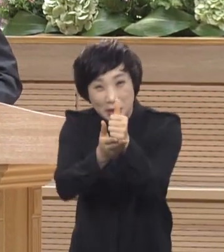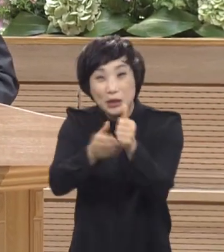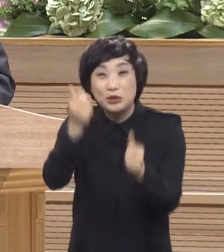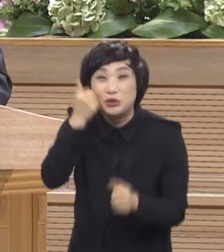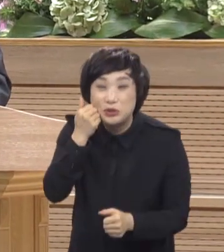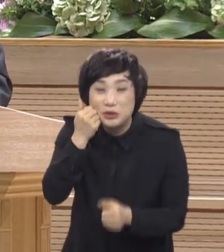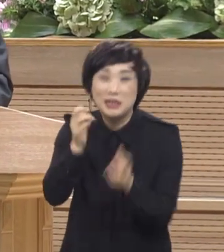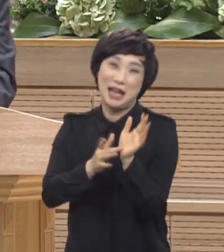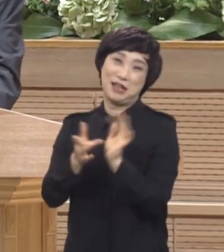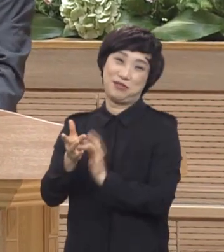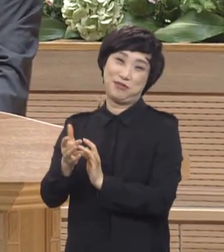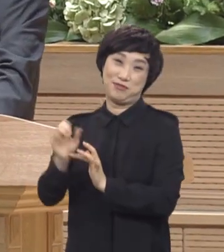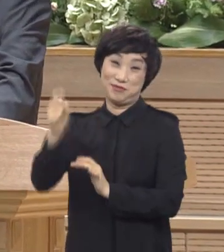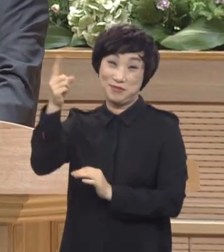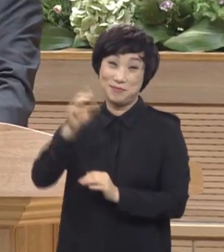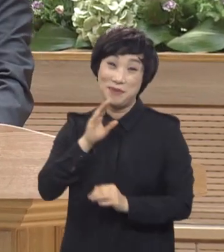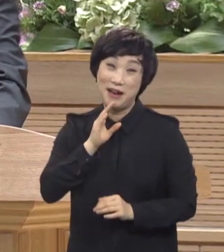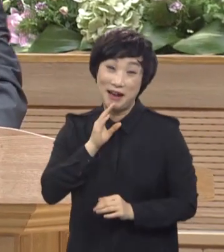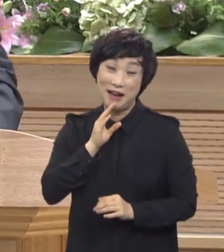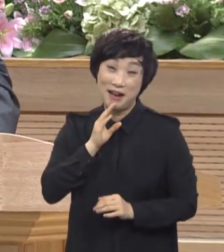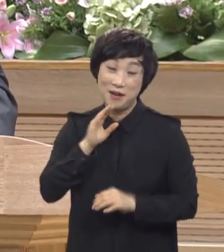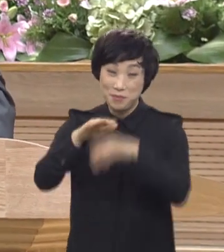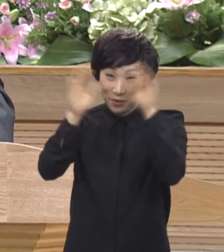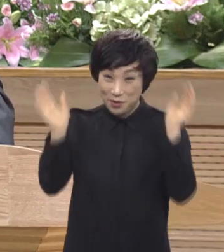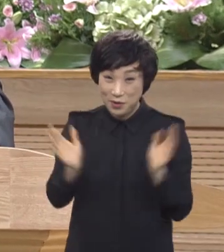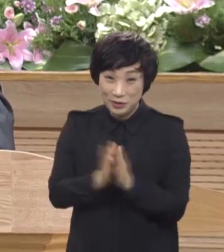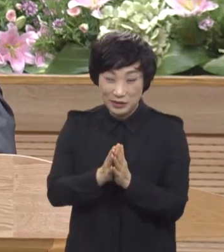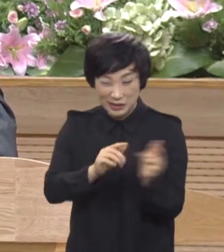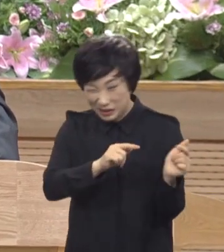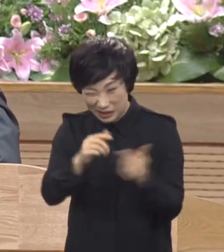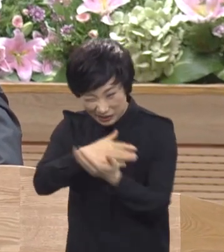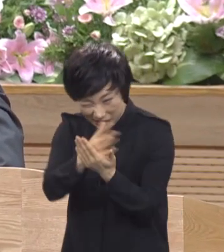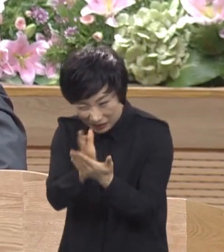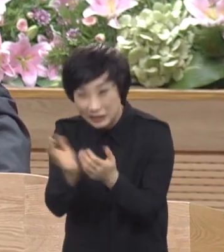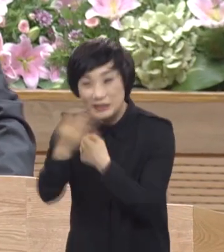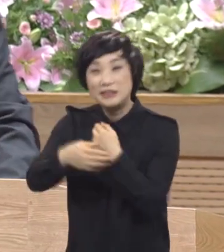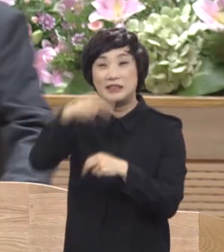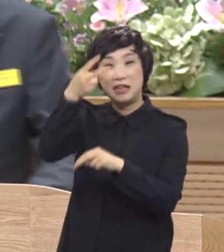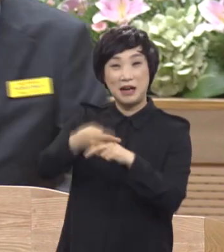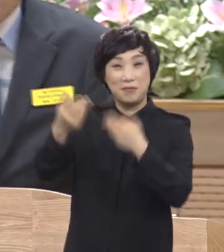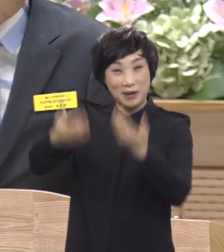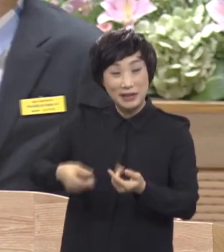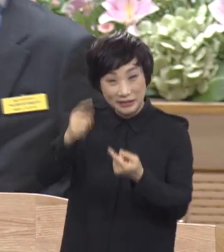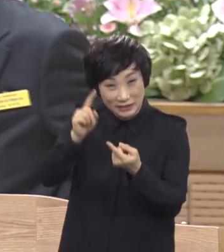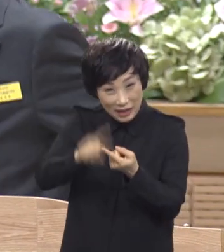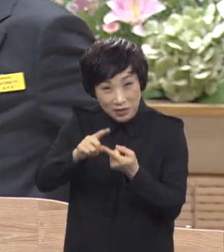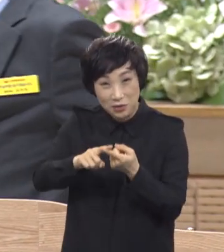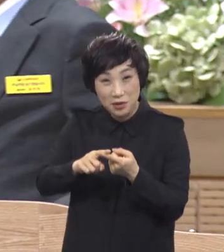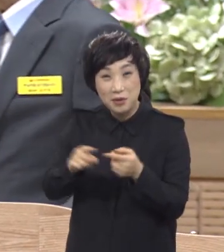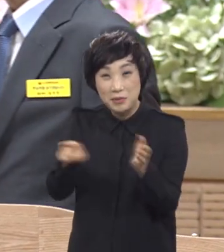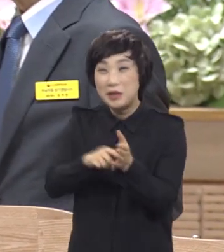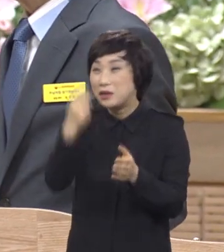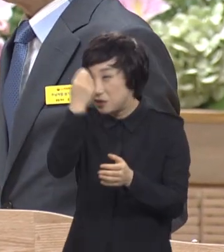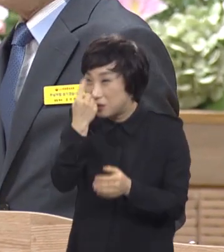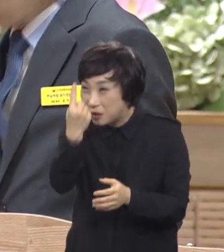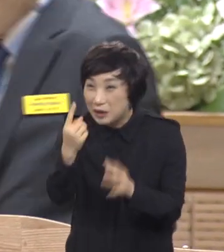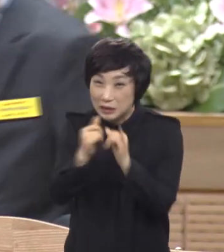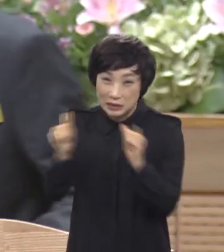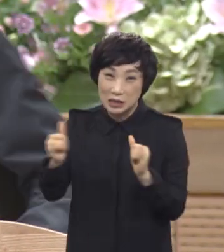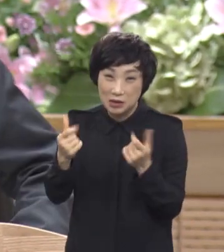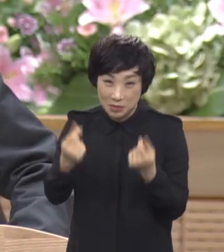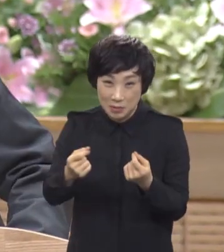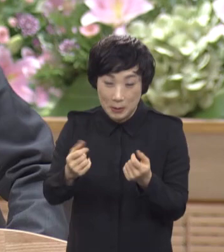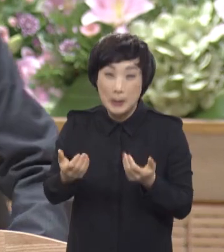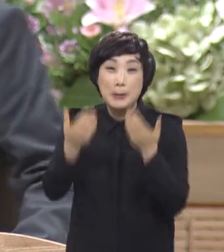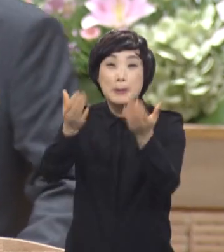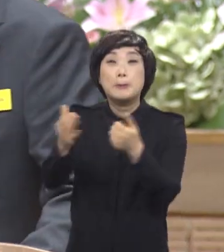할렐루야 모든 각양 은사를 받은 대로 선한 청지기 같이 봉사하게 하시는 분도